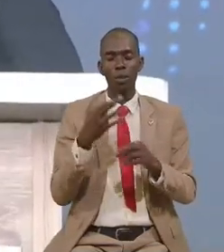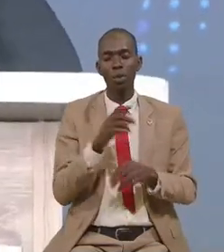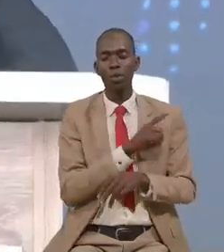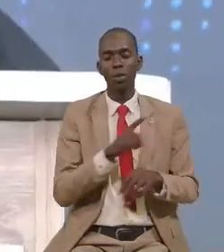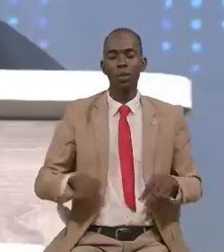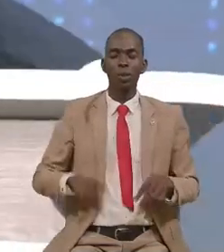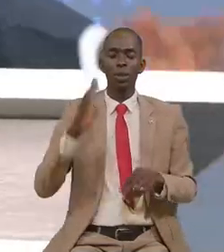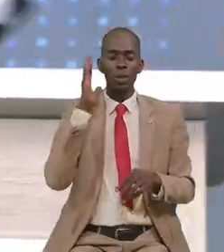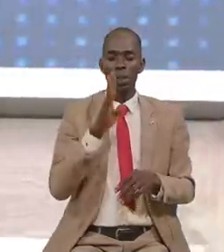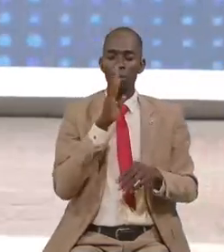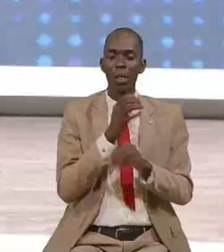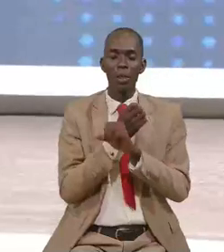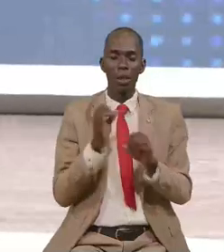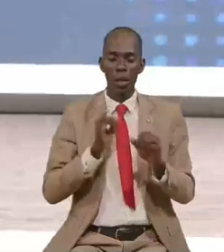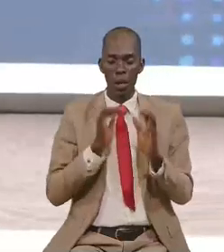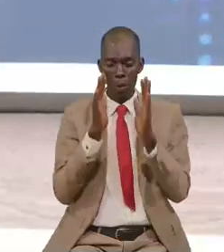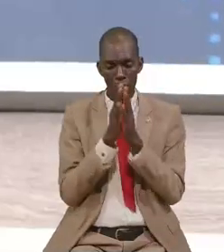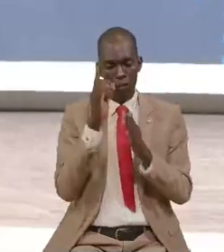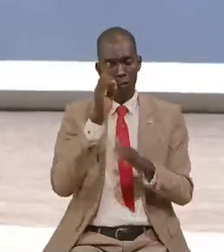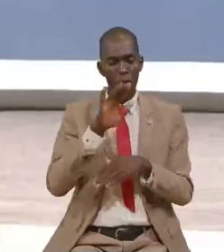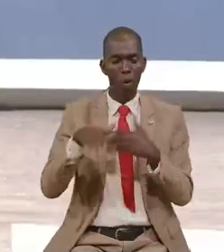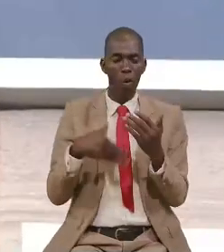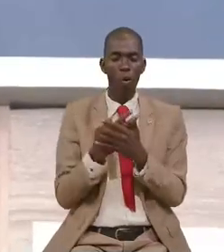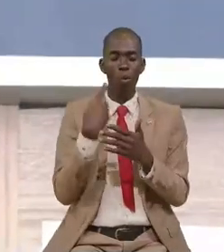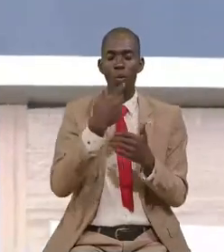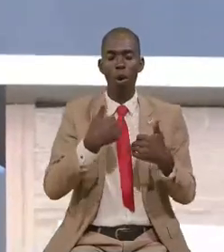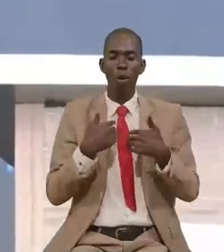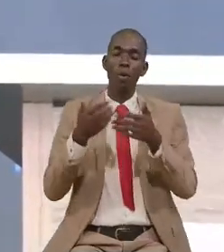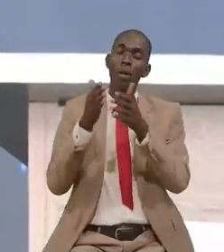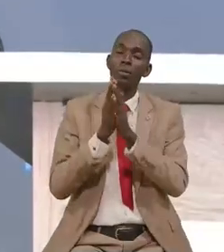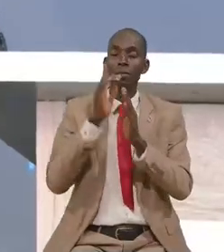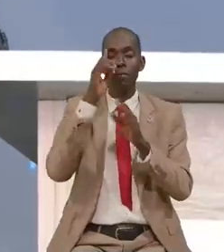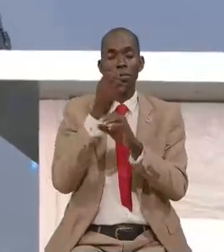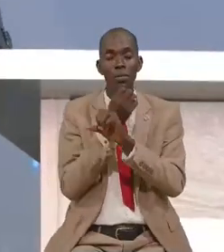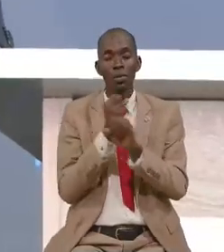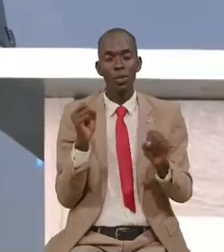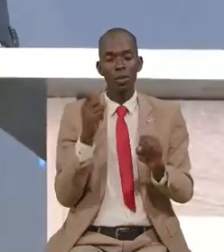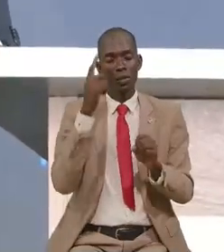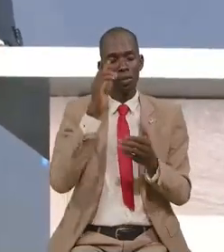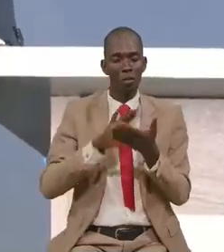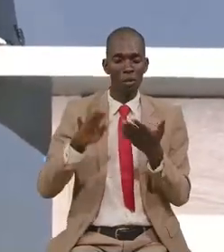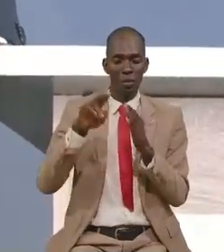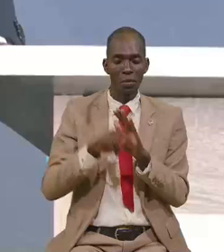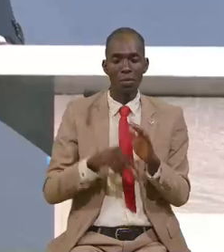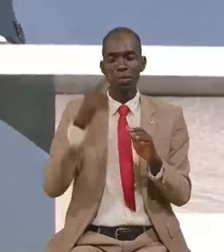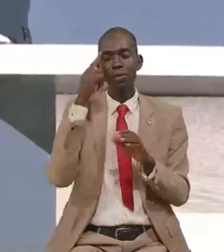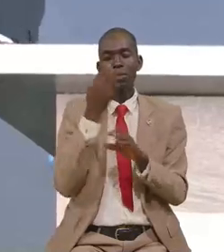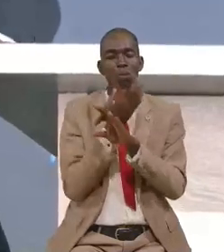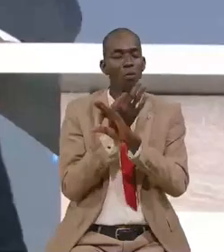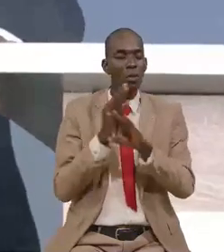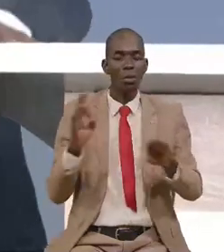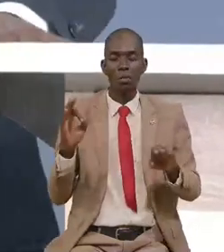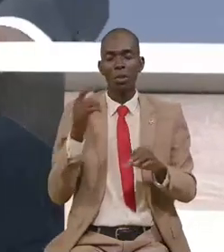sauvé. Je prie pour ceux-là qui ont demandé le salut, le pardon, la libération,